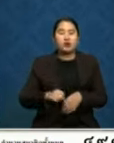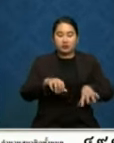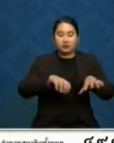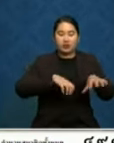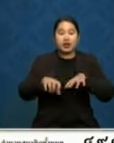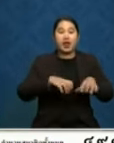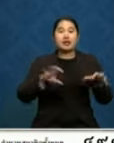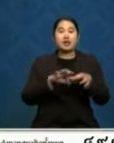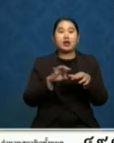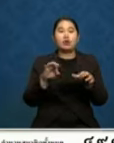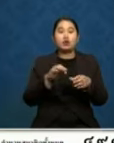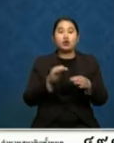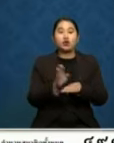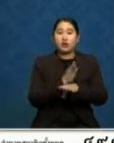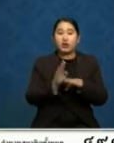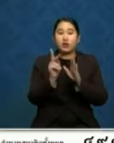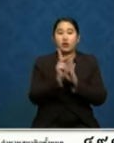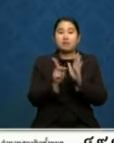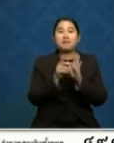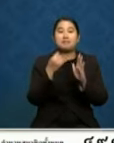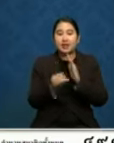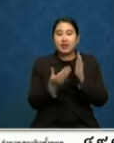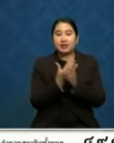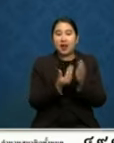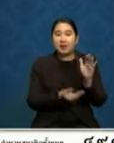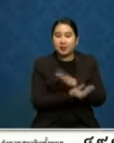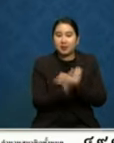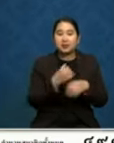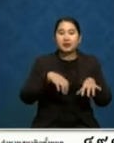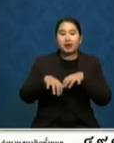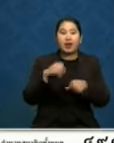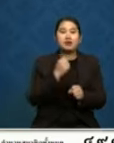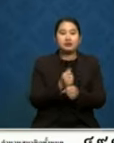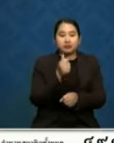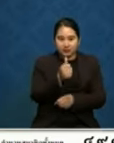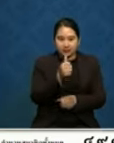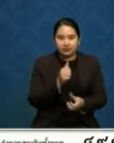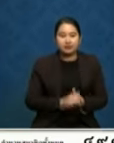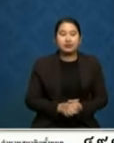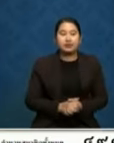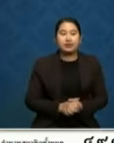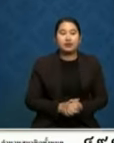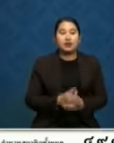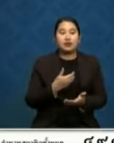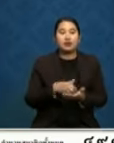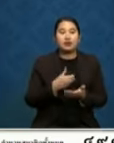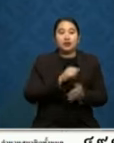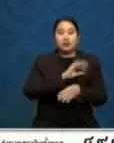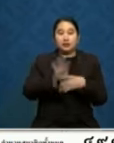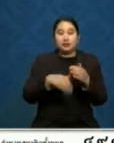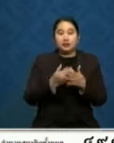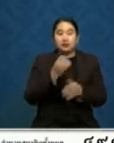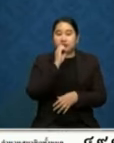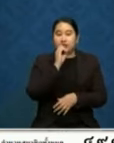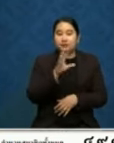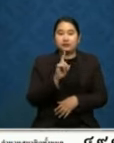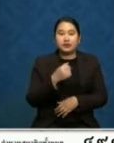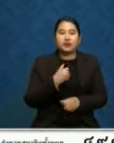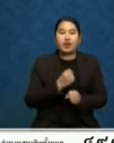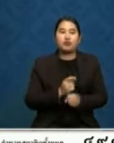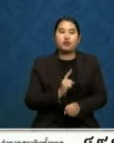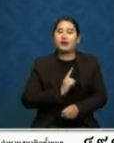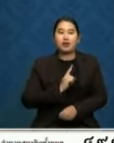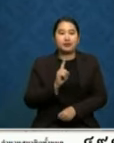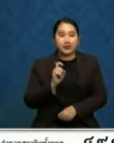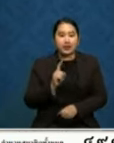เรื่องธุรกิจสีเทาเรื่องสวยทุกประเภทคดีผู้มีอิทธิพลได้แต่ทั้งหมดนั้นก็ต้องกราบเรียนว่า ทำคนเดียวไม่